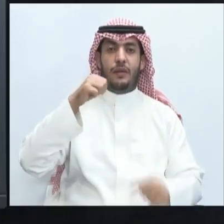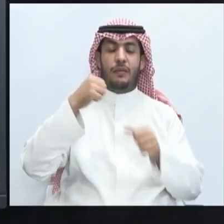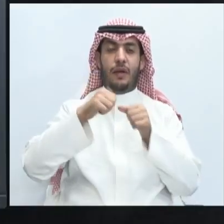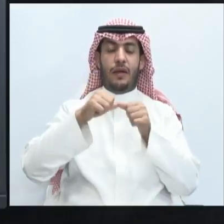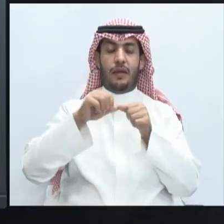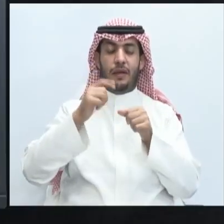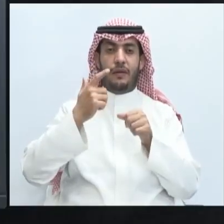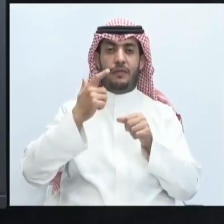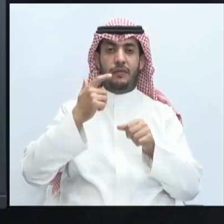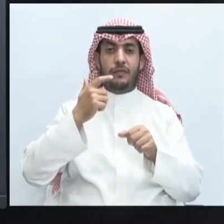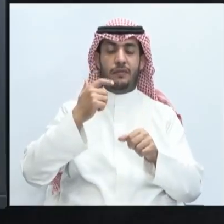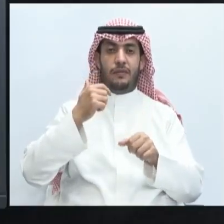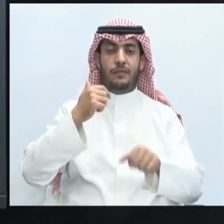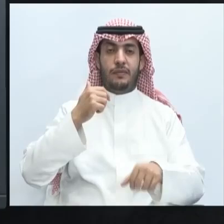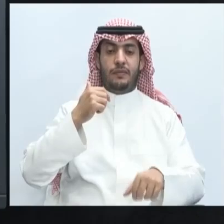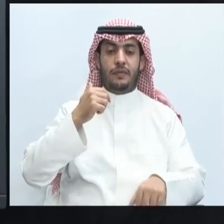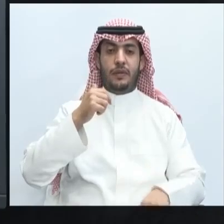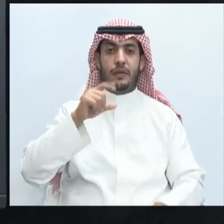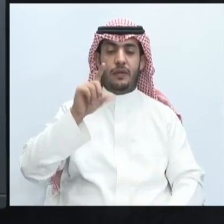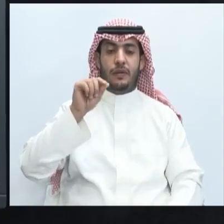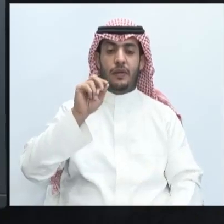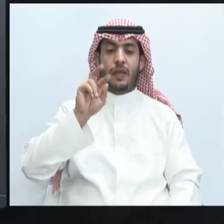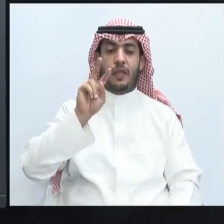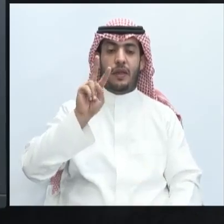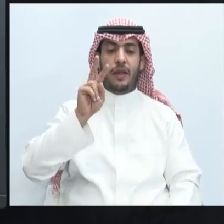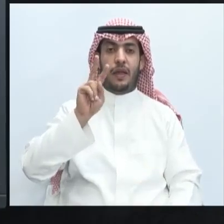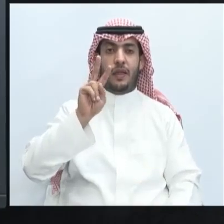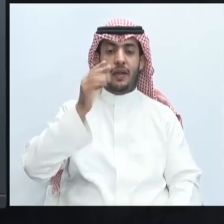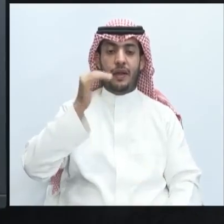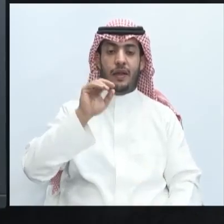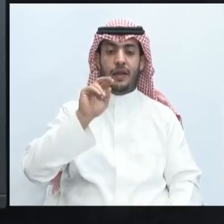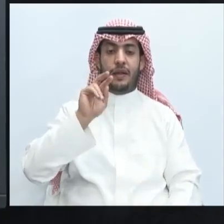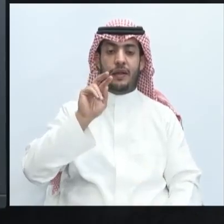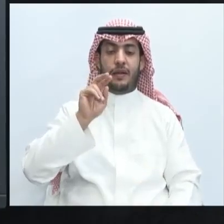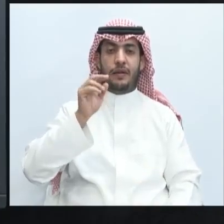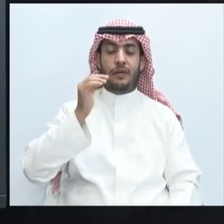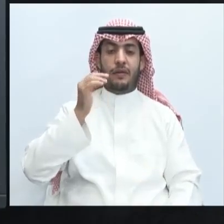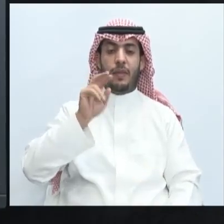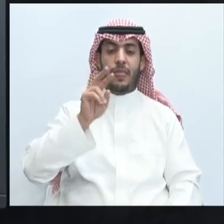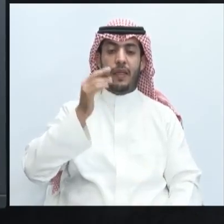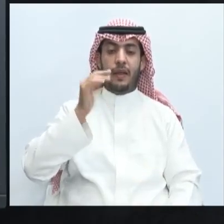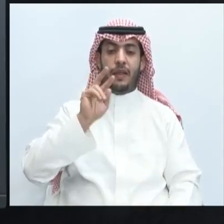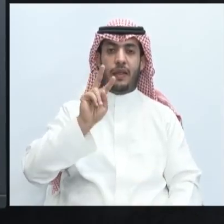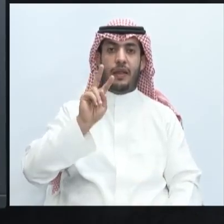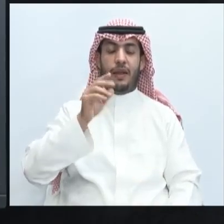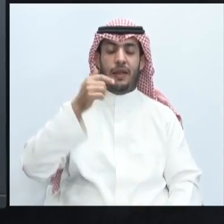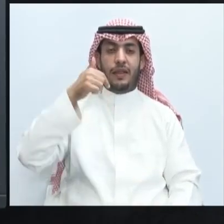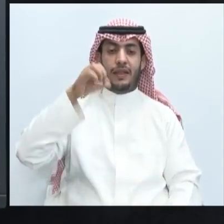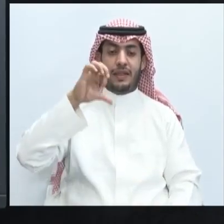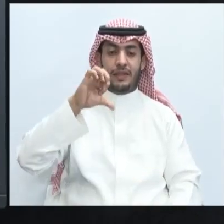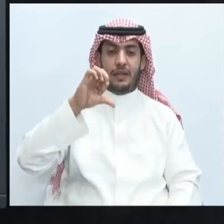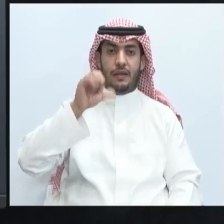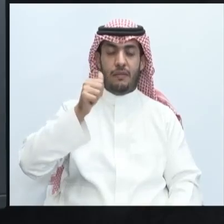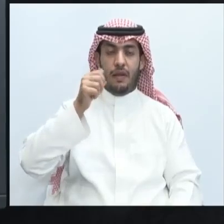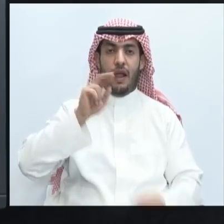المتبقي يا ابنائي بناتي مبدعين اثنان على تسعه طيب ابنائي بناتي هل في طريقه نستطيع الوصول للاجابه من